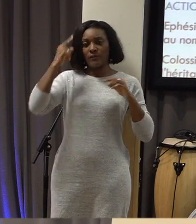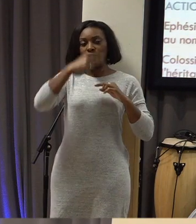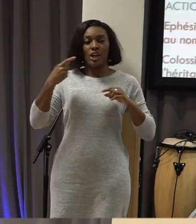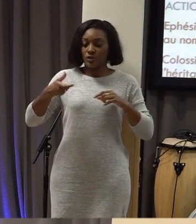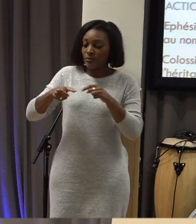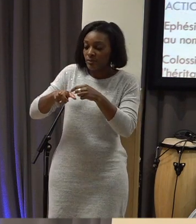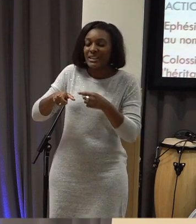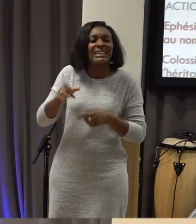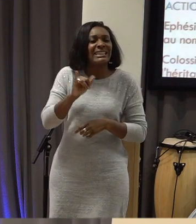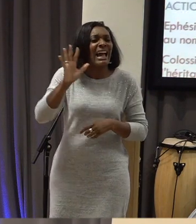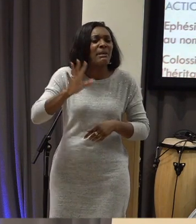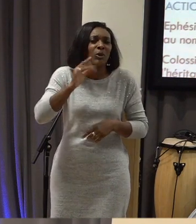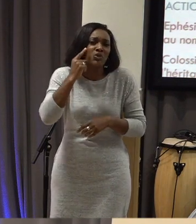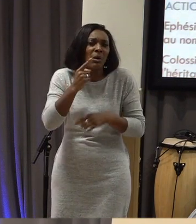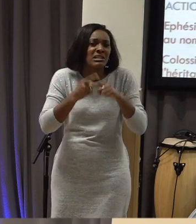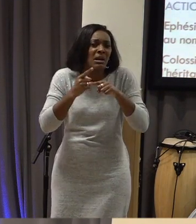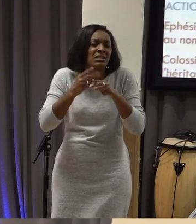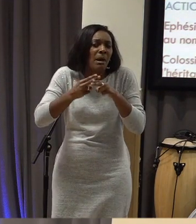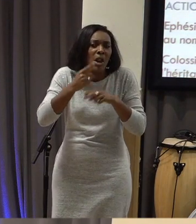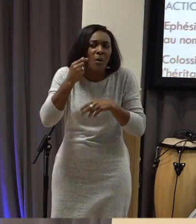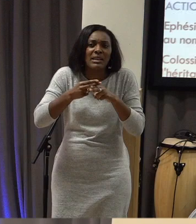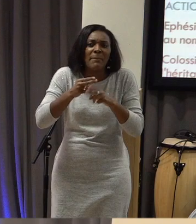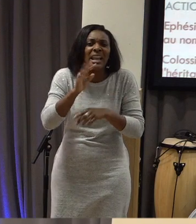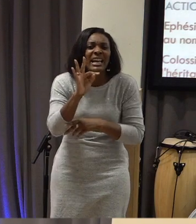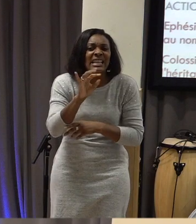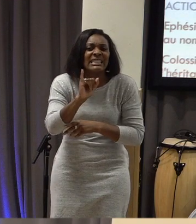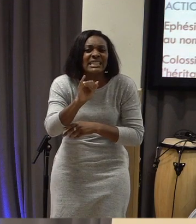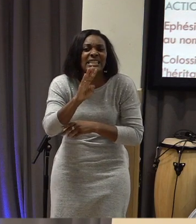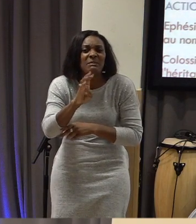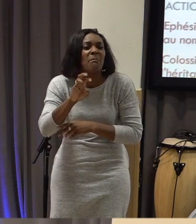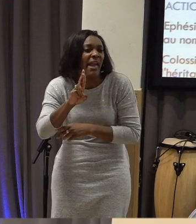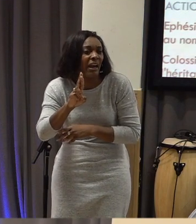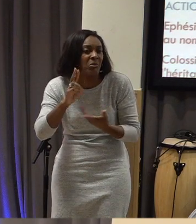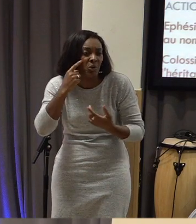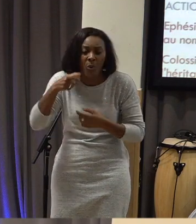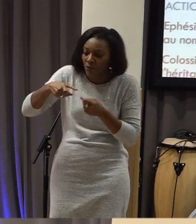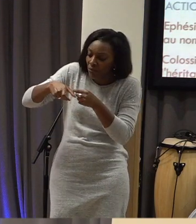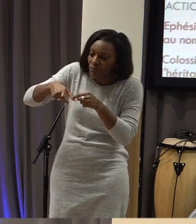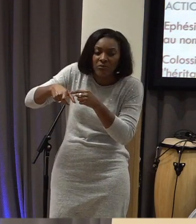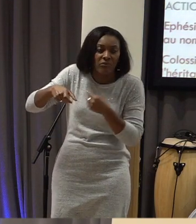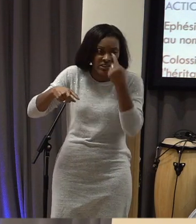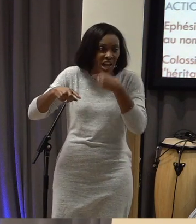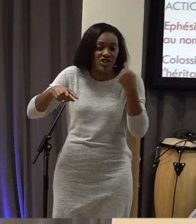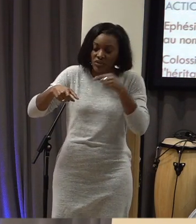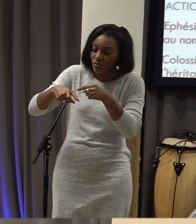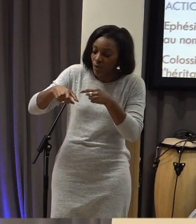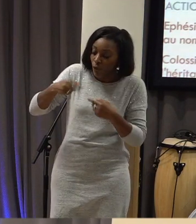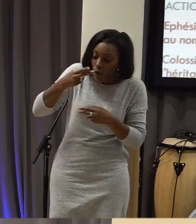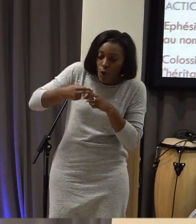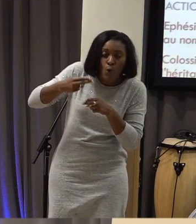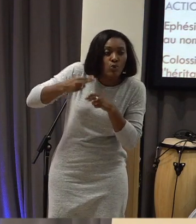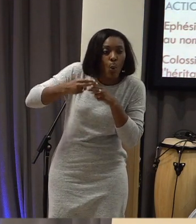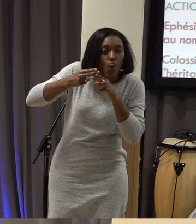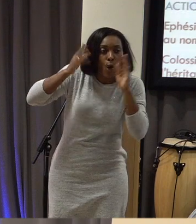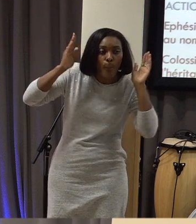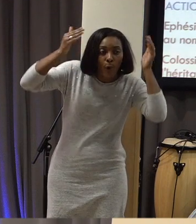il s'agissait de Tibère à l'époque. L'inscription, elle est marquée et elle est le nom de l'empereur sans